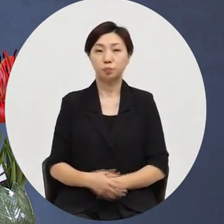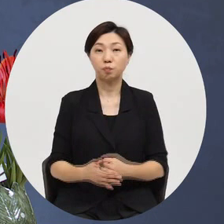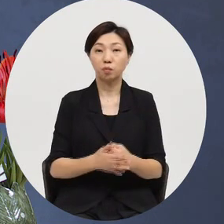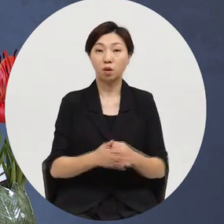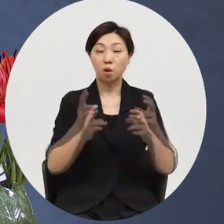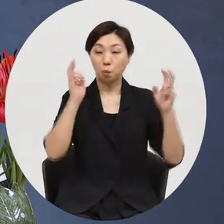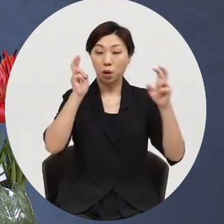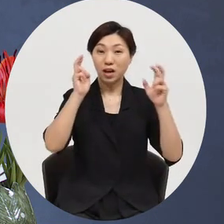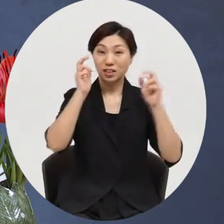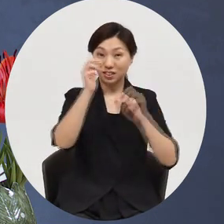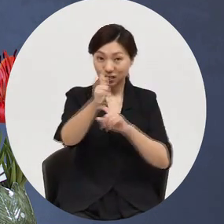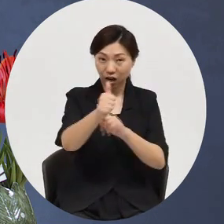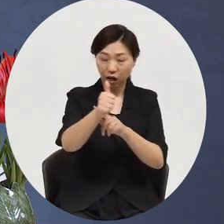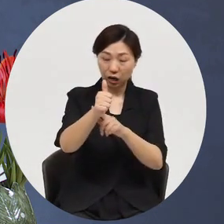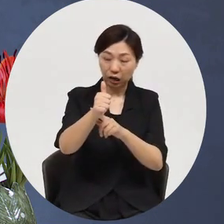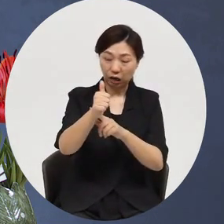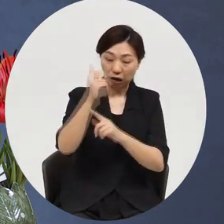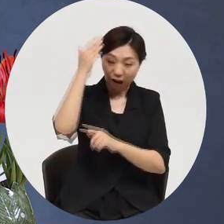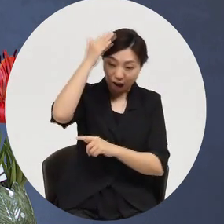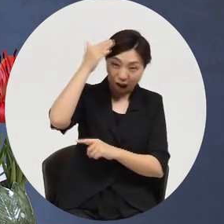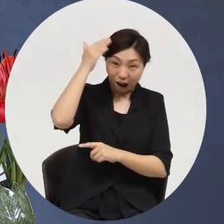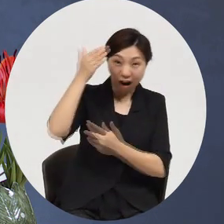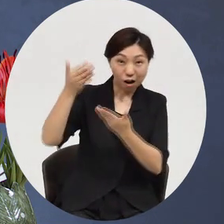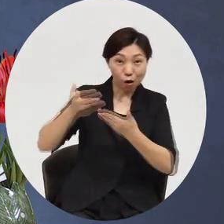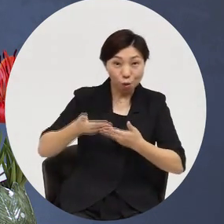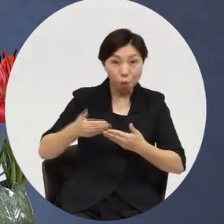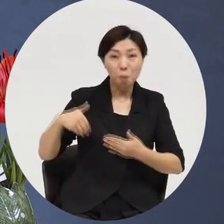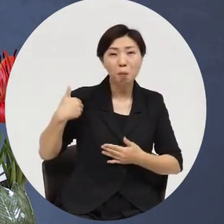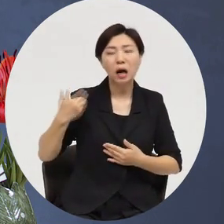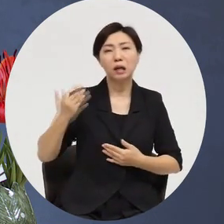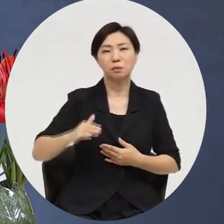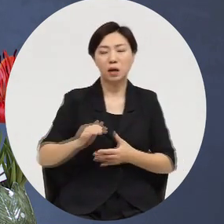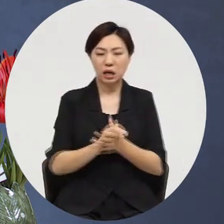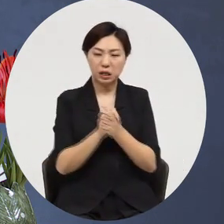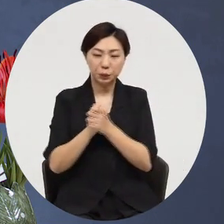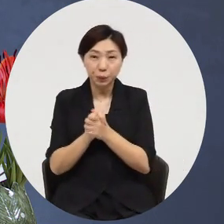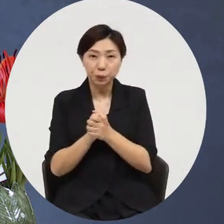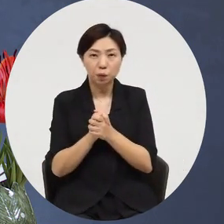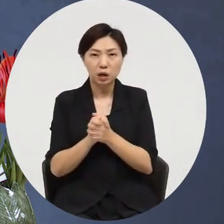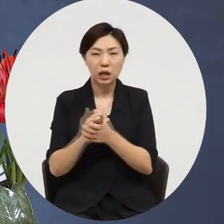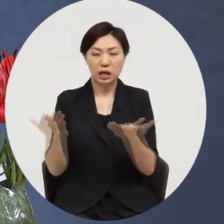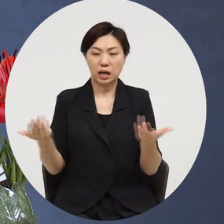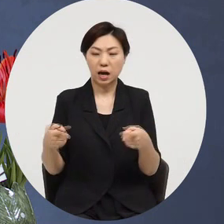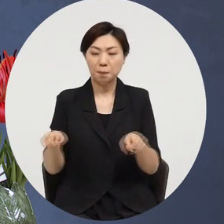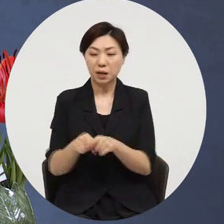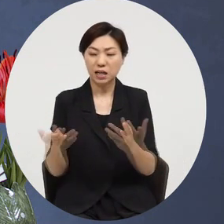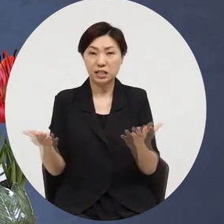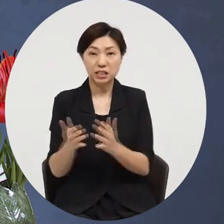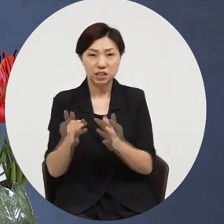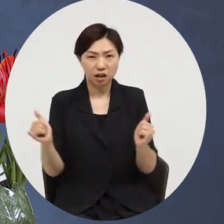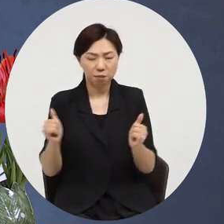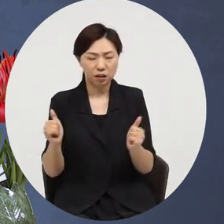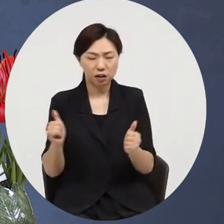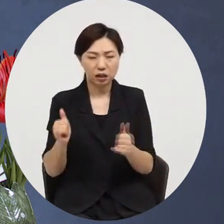그러니까 자기는 사장한테는 이쁨을 받을지 몰라도, 동료한테는 이쁨밖에는 털렸어. 그런 사고방식을 갖고